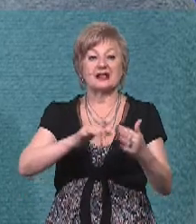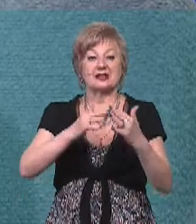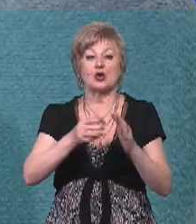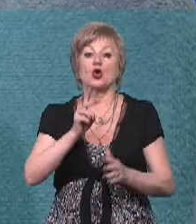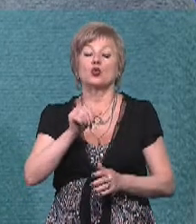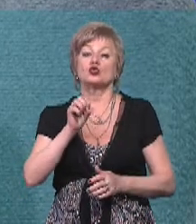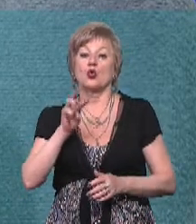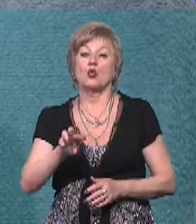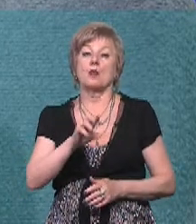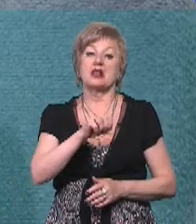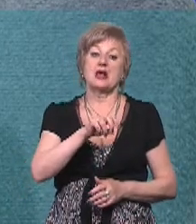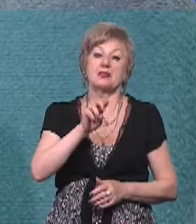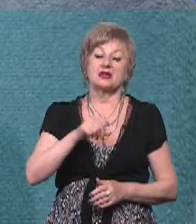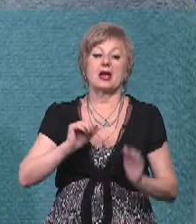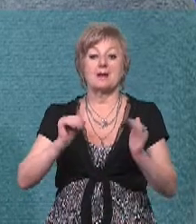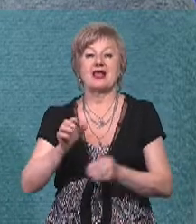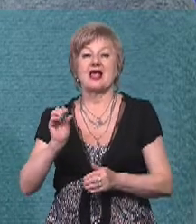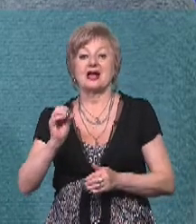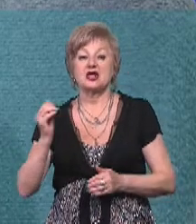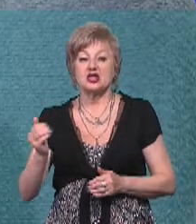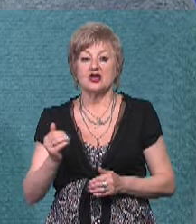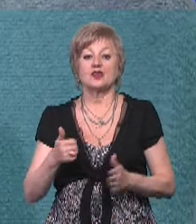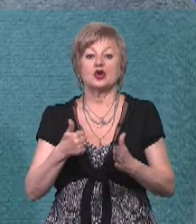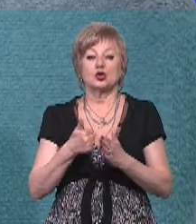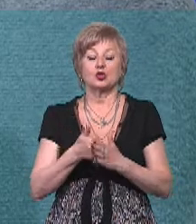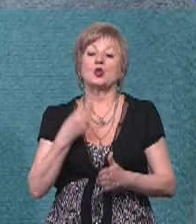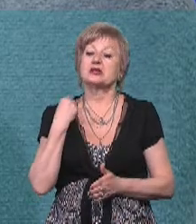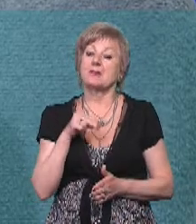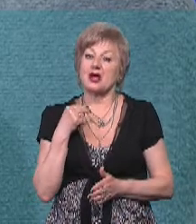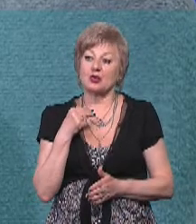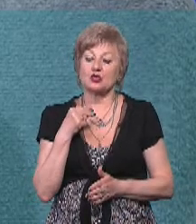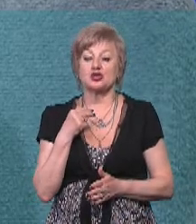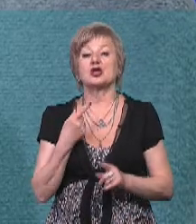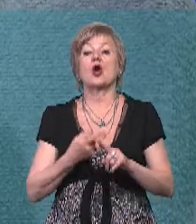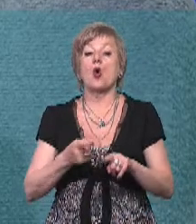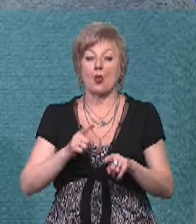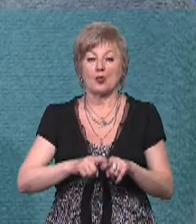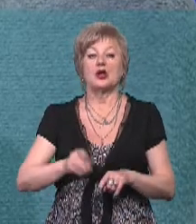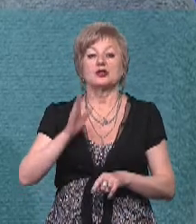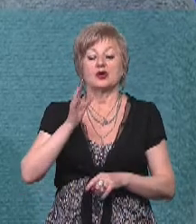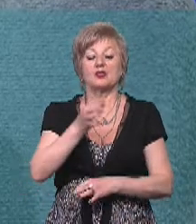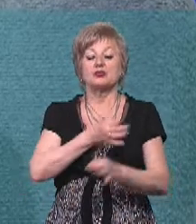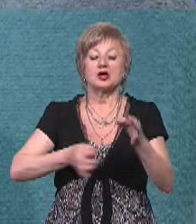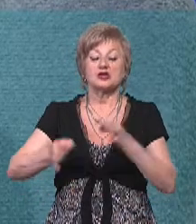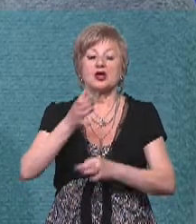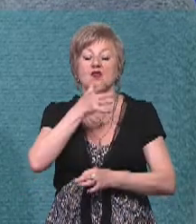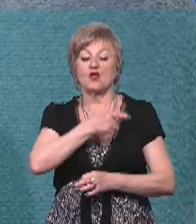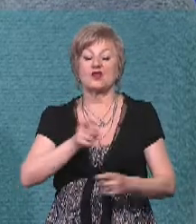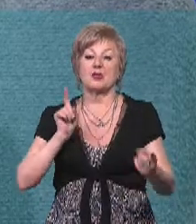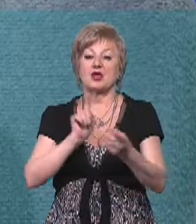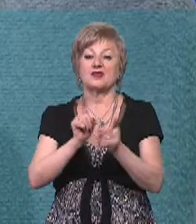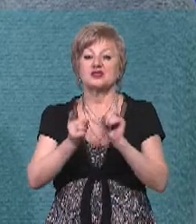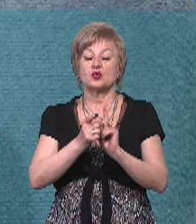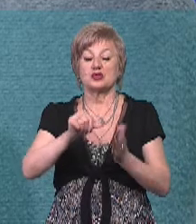селища Кушугум, Балабине та Малокатеринівка до Запоріжжя. Принаймні, про це йшлося під час зустрічі представників